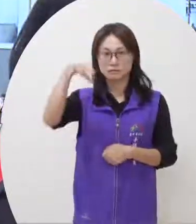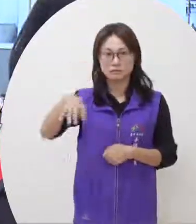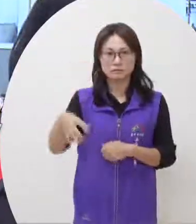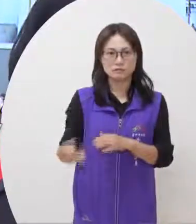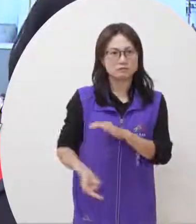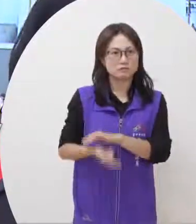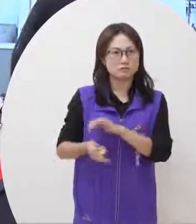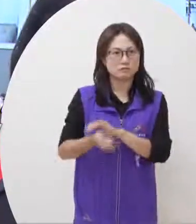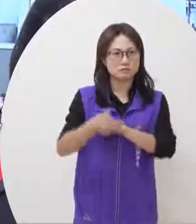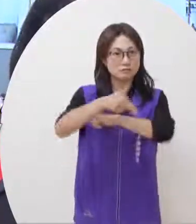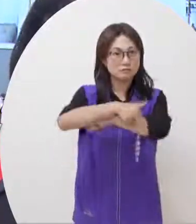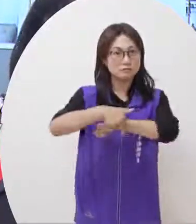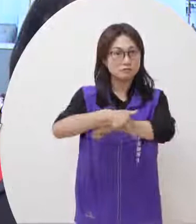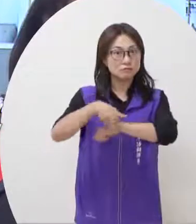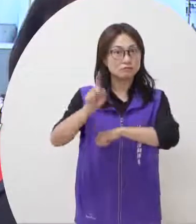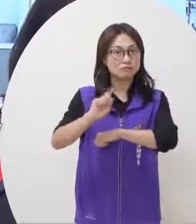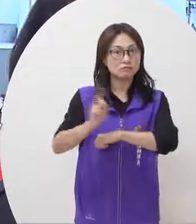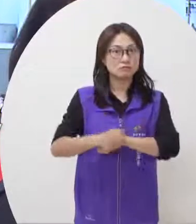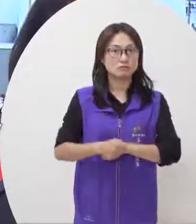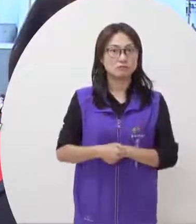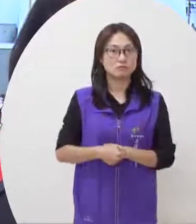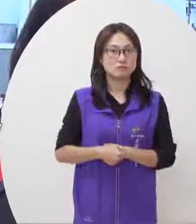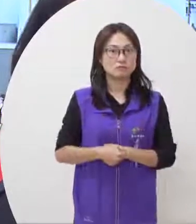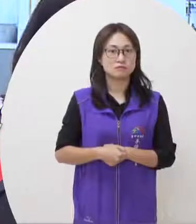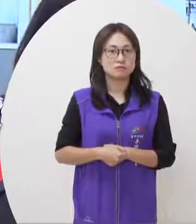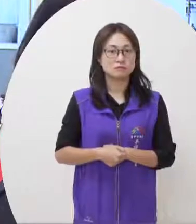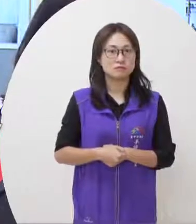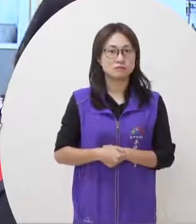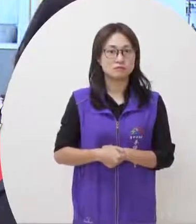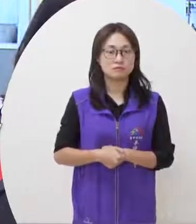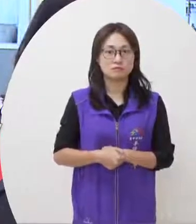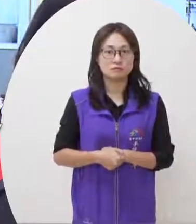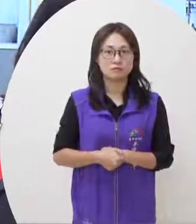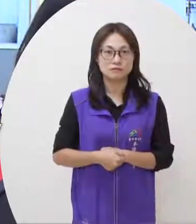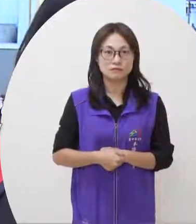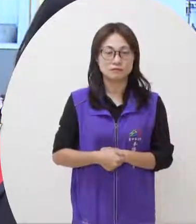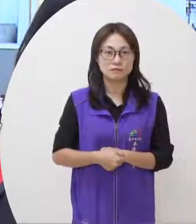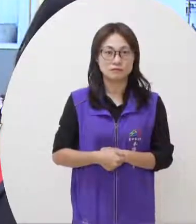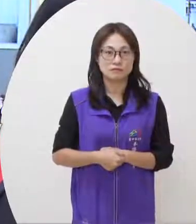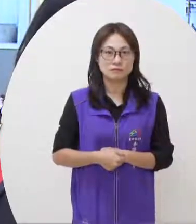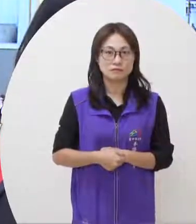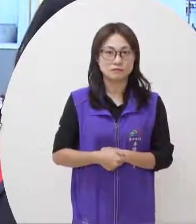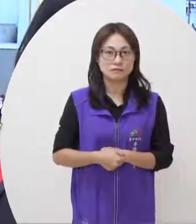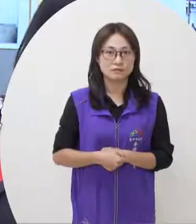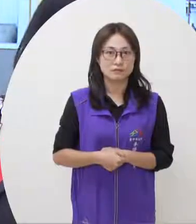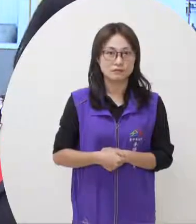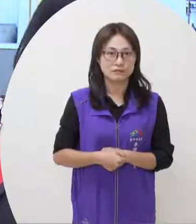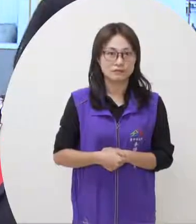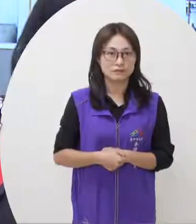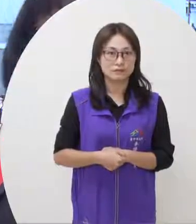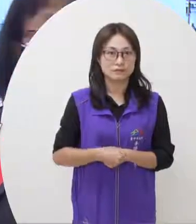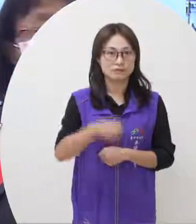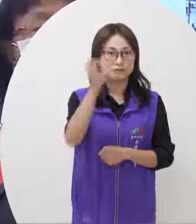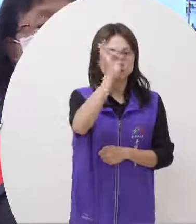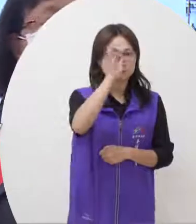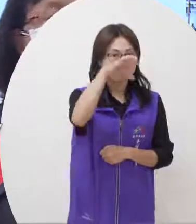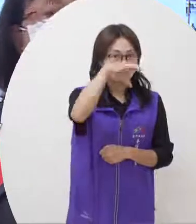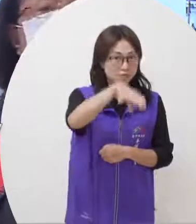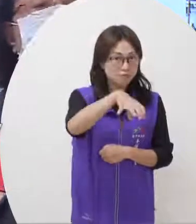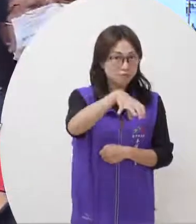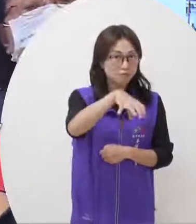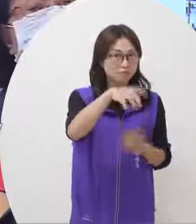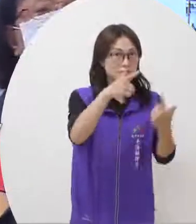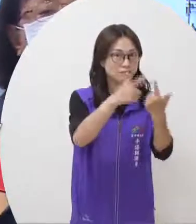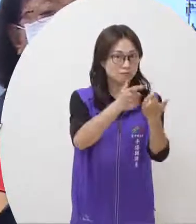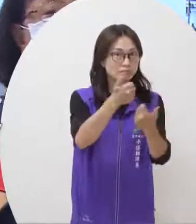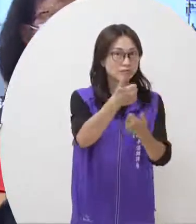哈，伫咱这个岗位里，或者是讲这个公务里，找一个适当的地点，搁